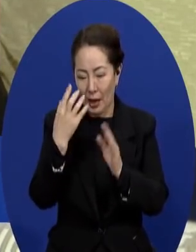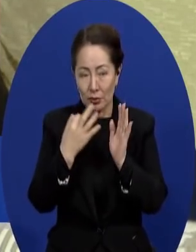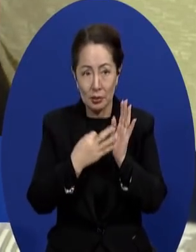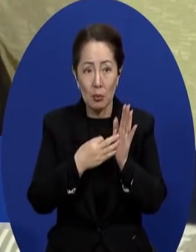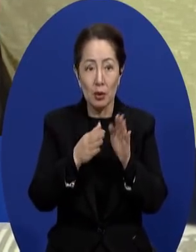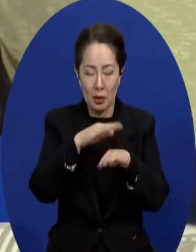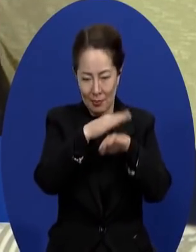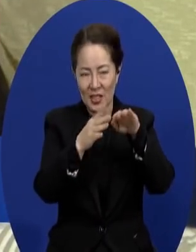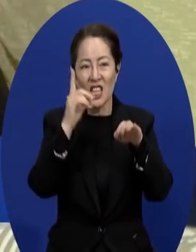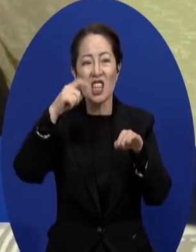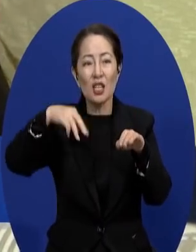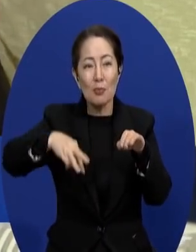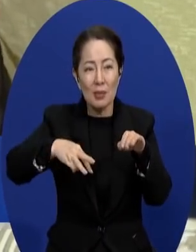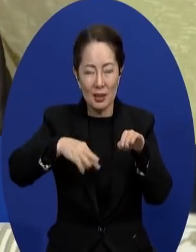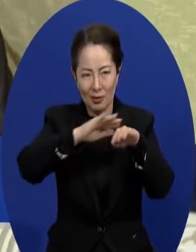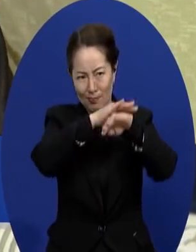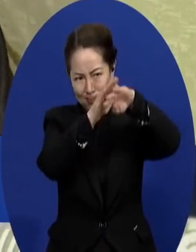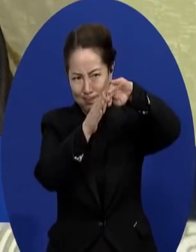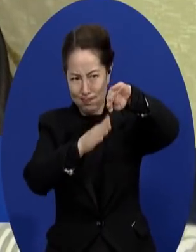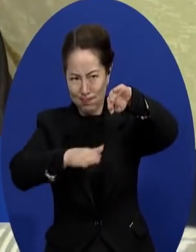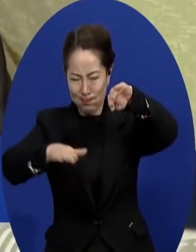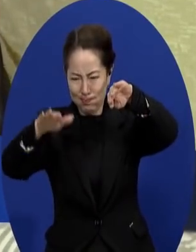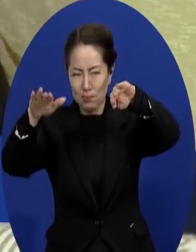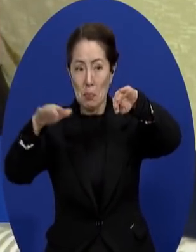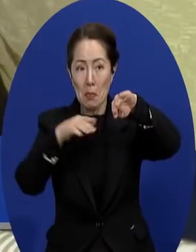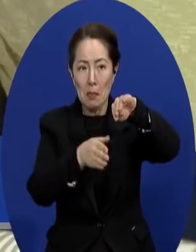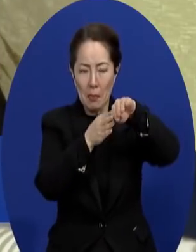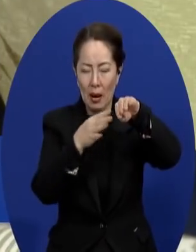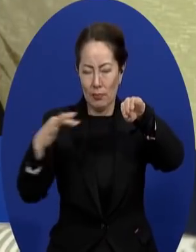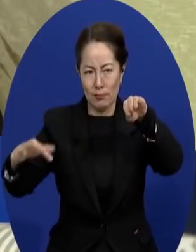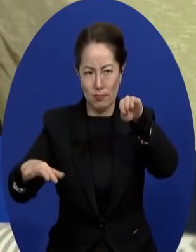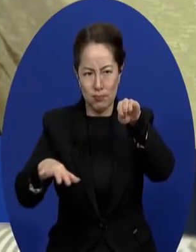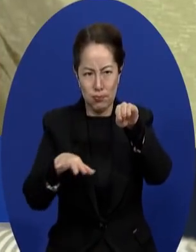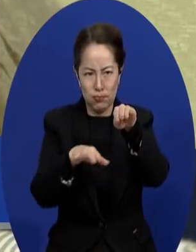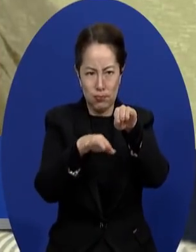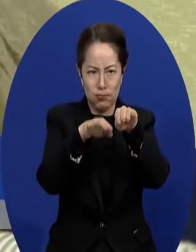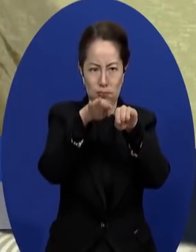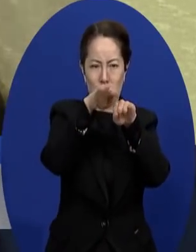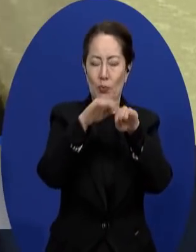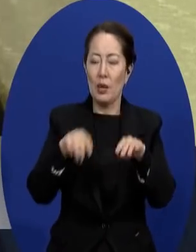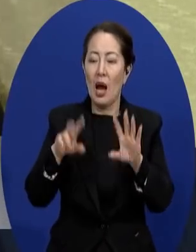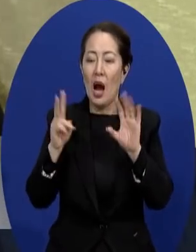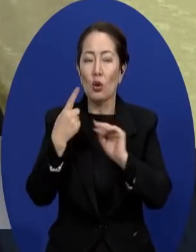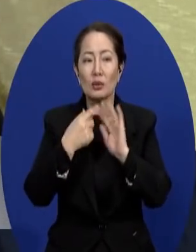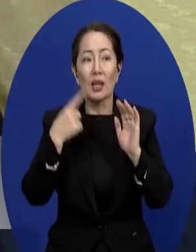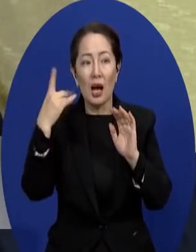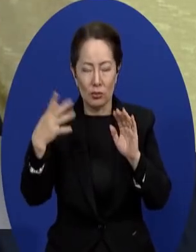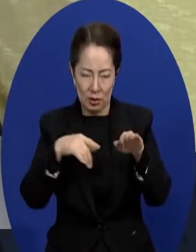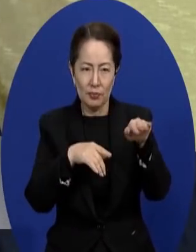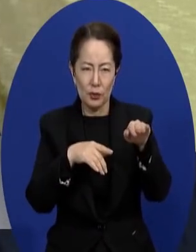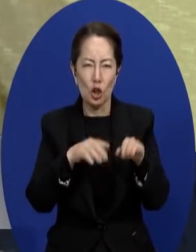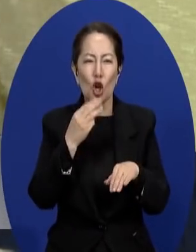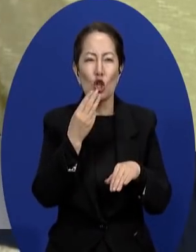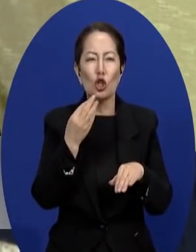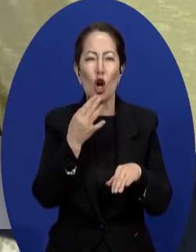гол дээр барьсан метр 60 өндөртэй үерийн даалан бол давж ингэж шалж эхэлээ. 12 сарын 15-наас эхэлж үл ингэж шалж эхэлсэн. Шорон даалан барих